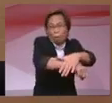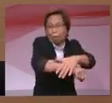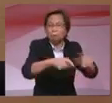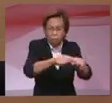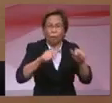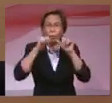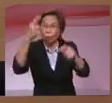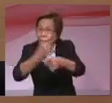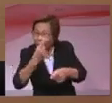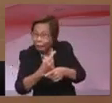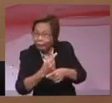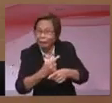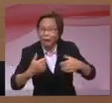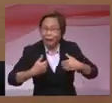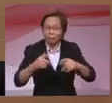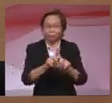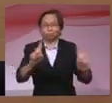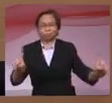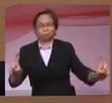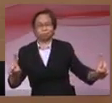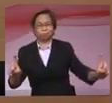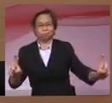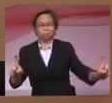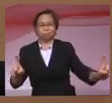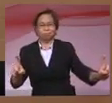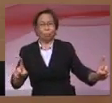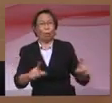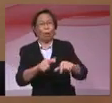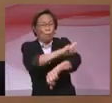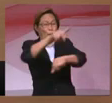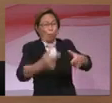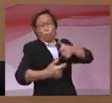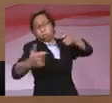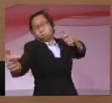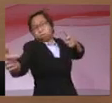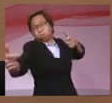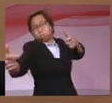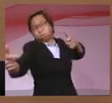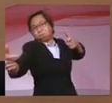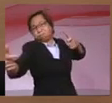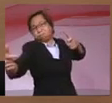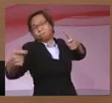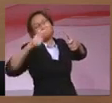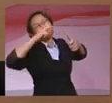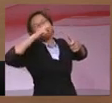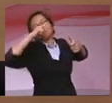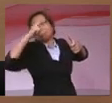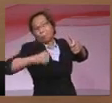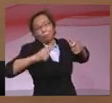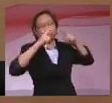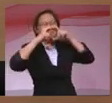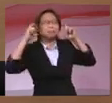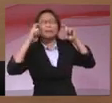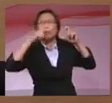tempat awam. Kalau ada penjarakan sosial yang begitu jauh, begitu luas padang tersebut, tidak perlu